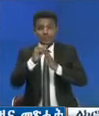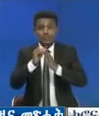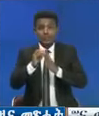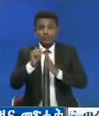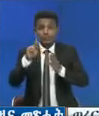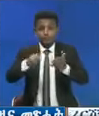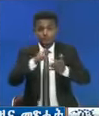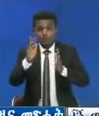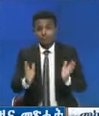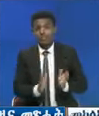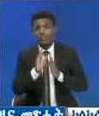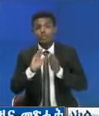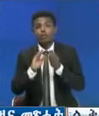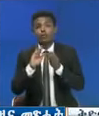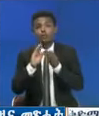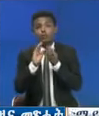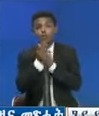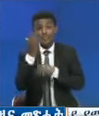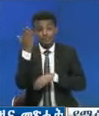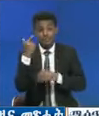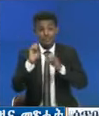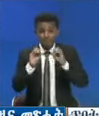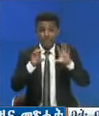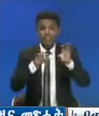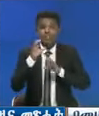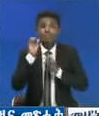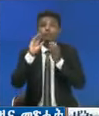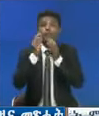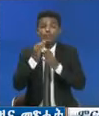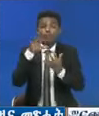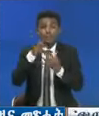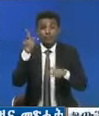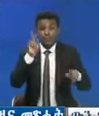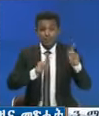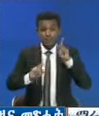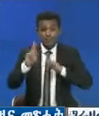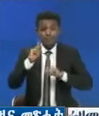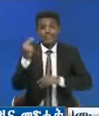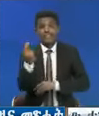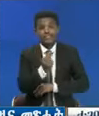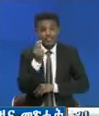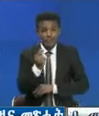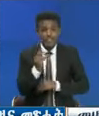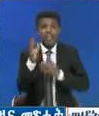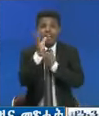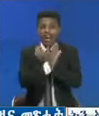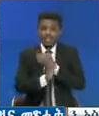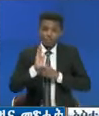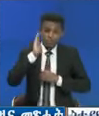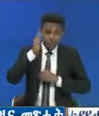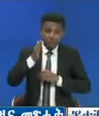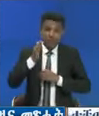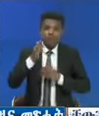ነበር። በዚህ ሰዓት ገና ምንም ባልተደረገበት ሰዓት ላይ መራጩ ህብረተሰብም ይጠቅመኛል፣ አገርን ወደፊት የትኛው